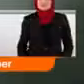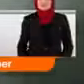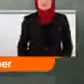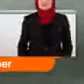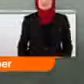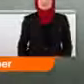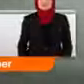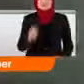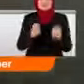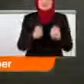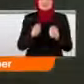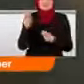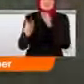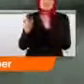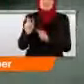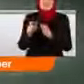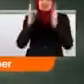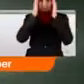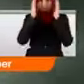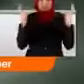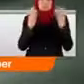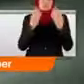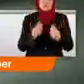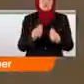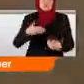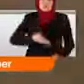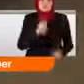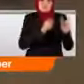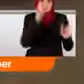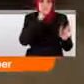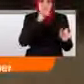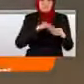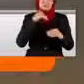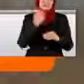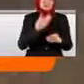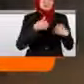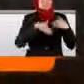tip sürücüleri çileden çıkaran magandalar daha sonra dağıldı